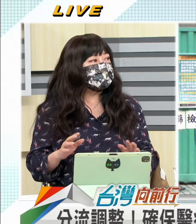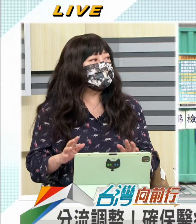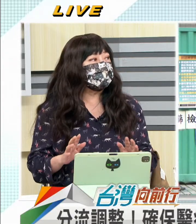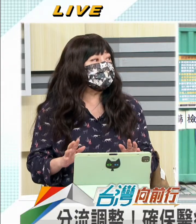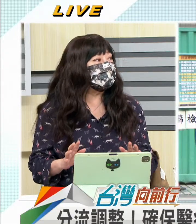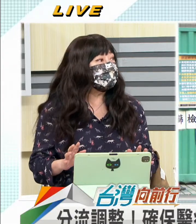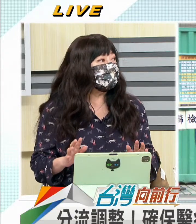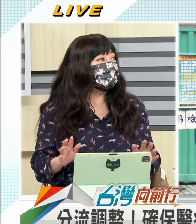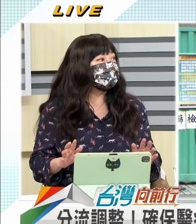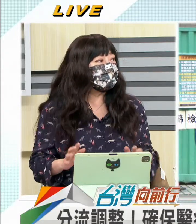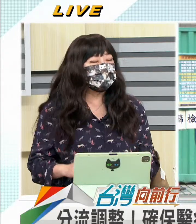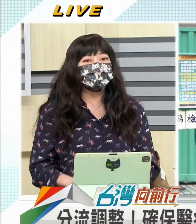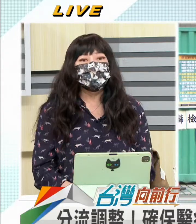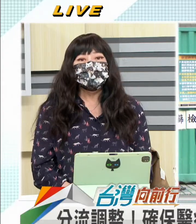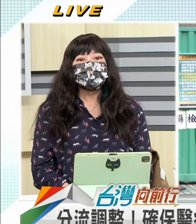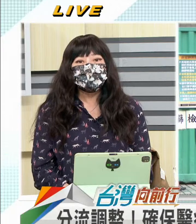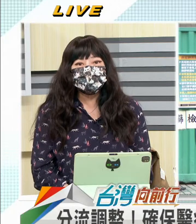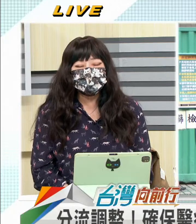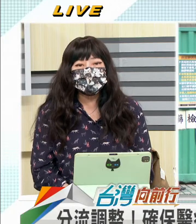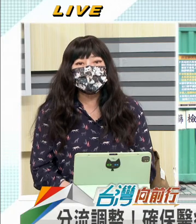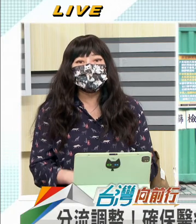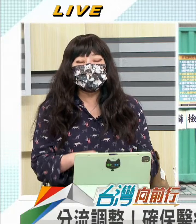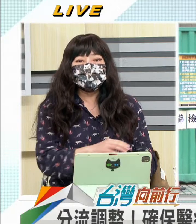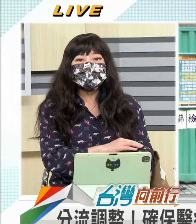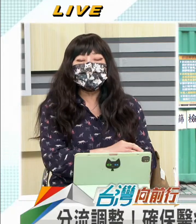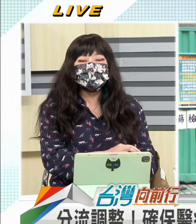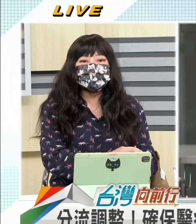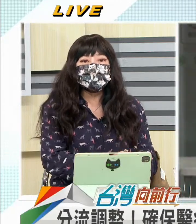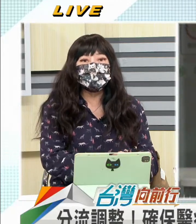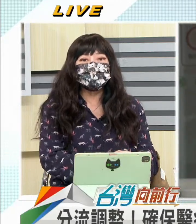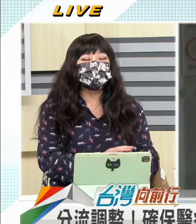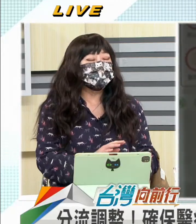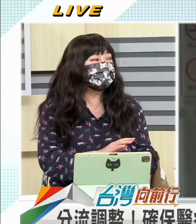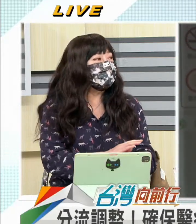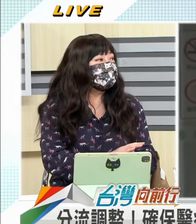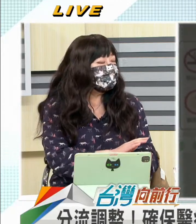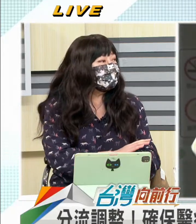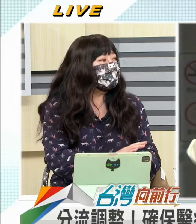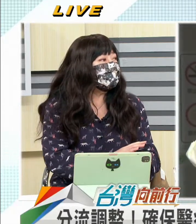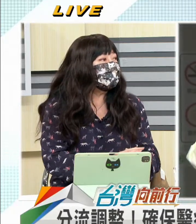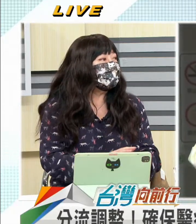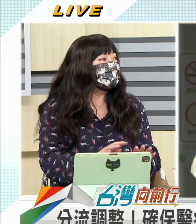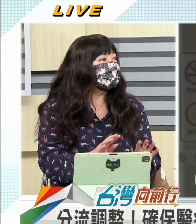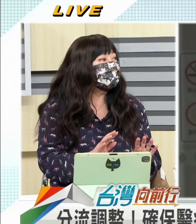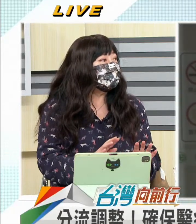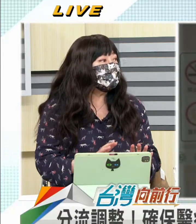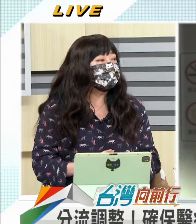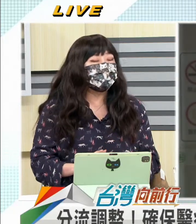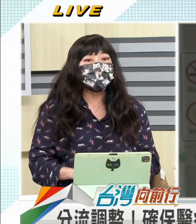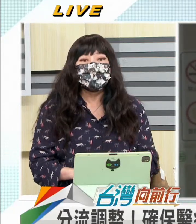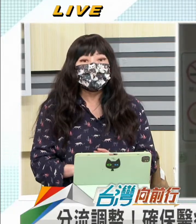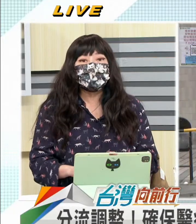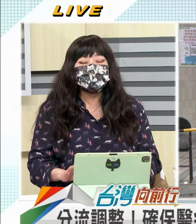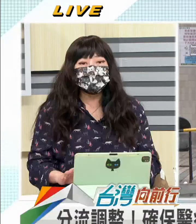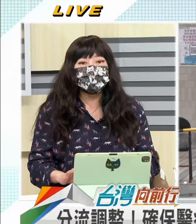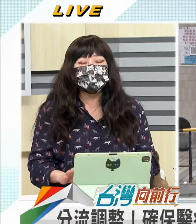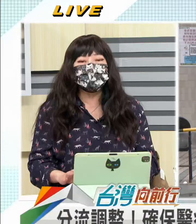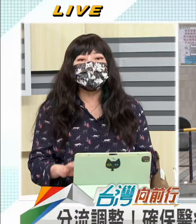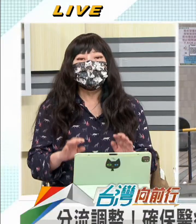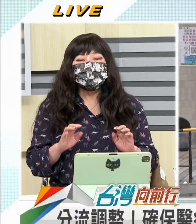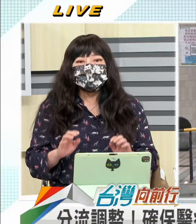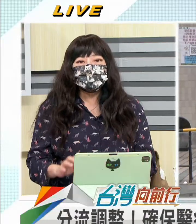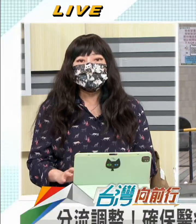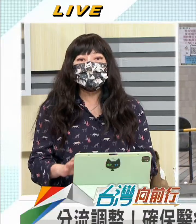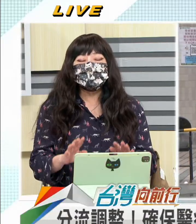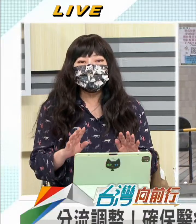始就已经完全没有症状，大概10天呢，你如果再去测这个身体里面的那些病毒的量，大概就没